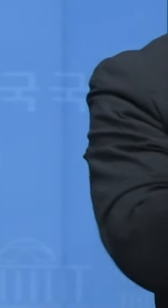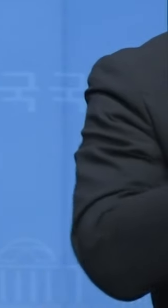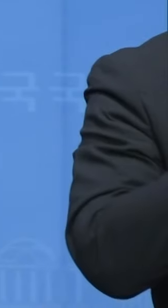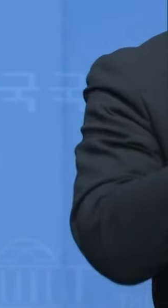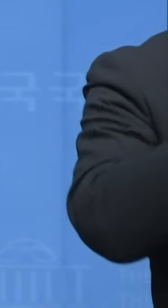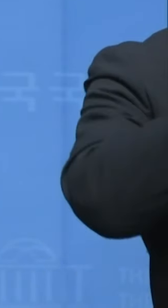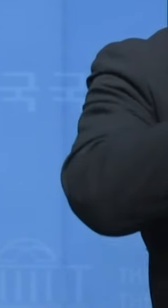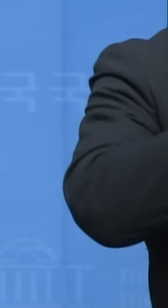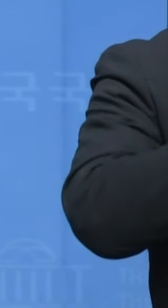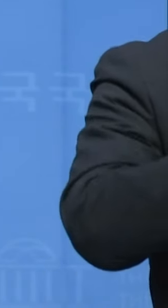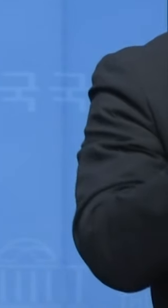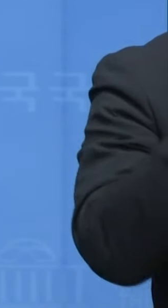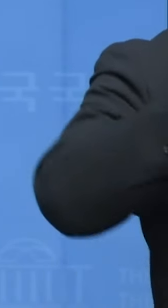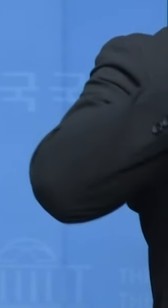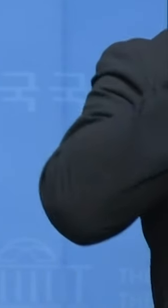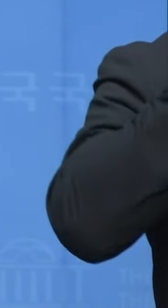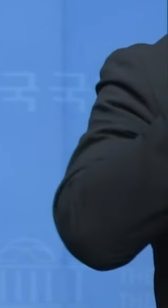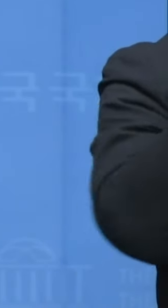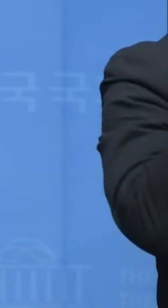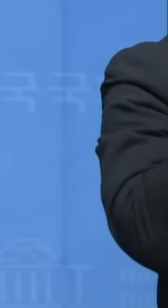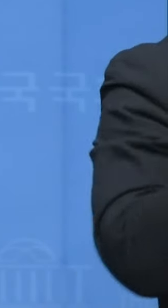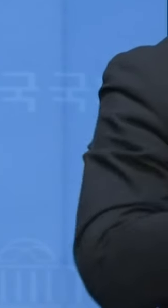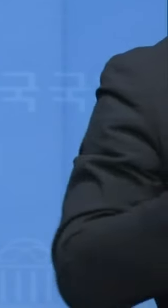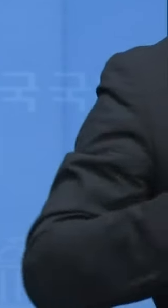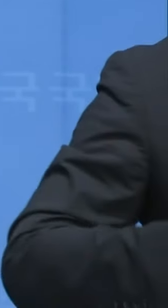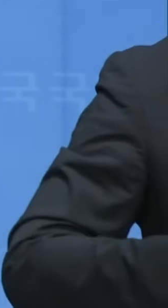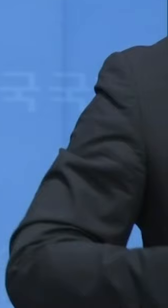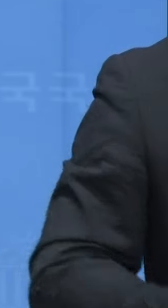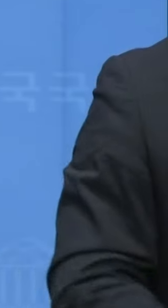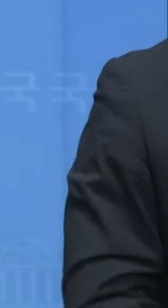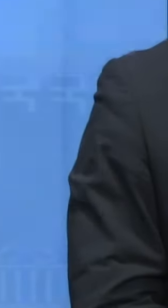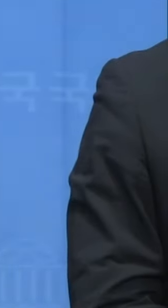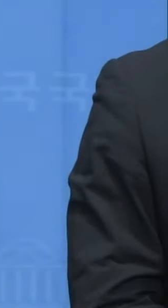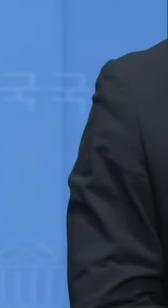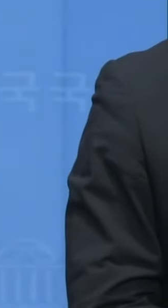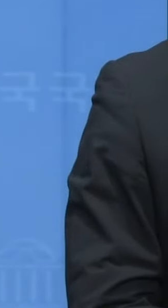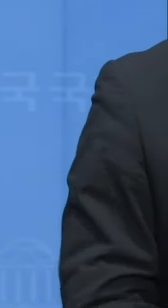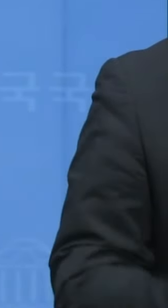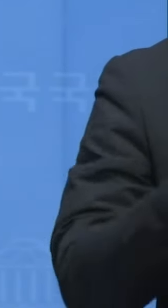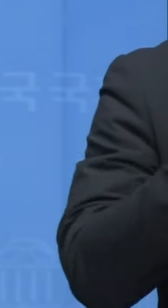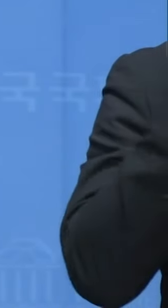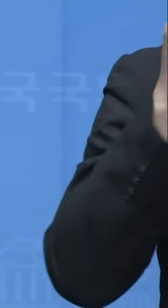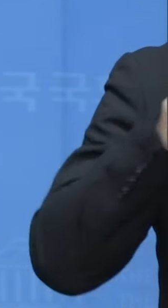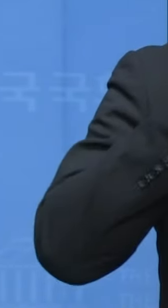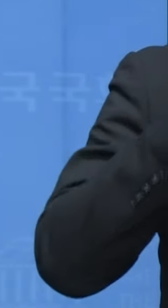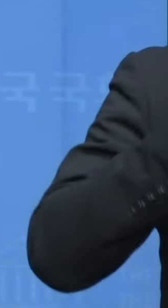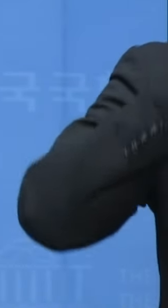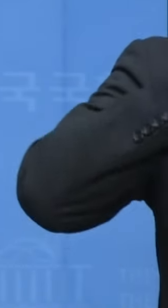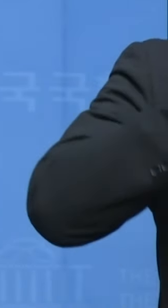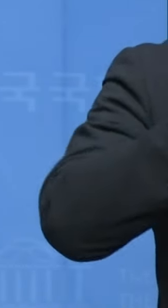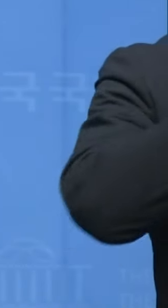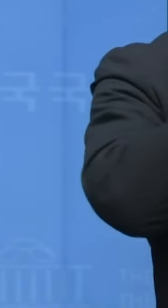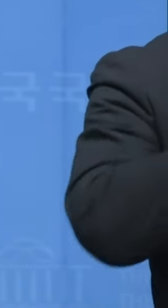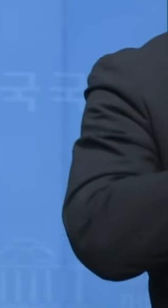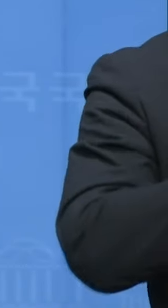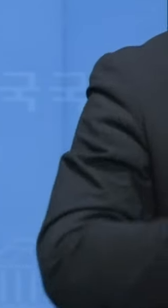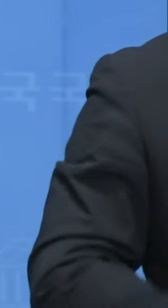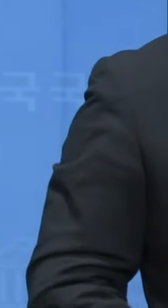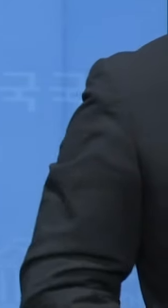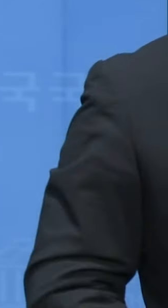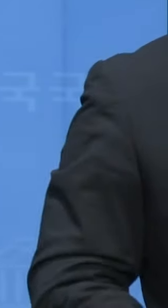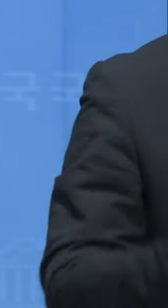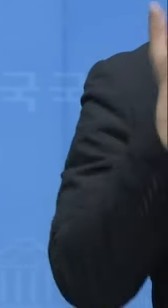대한 입장 검찰 독재 정치 탄압 대책위는 지난해 11월 윤성열 대통령이 서울 중앙 지검장에